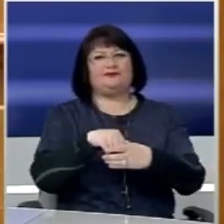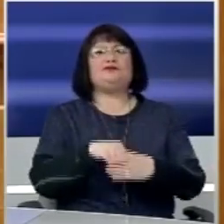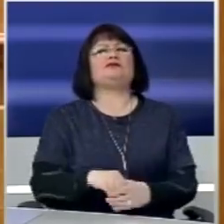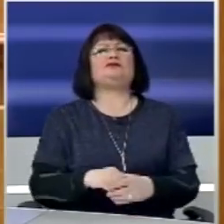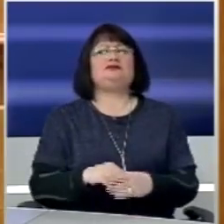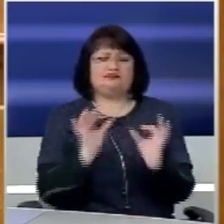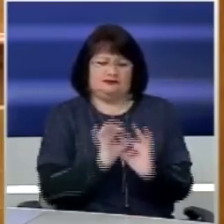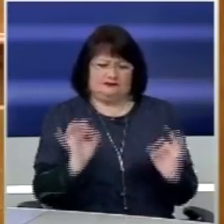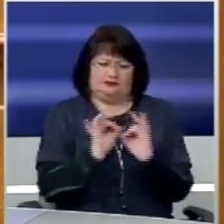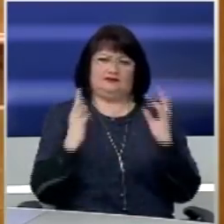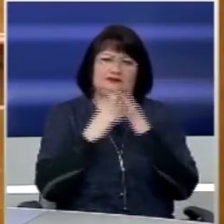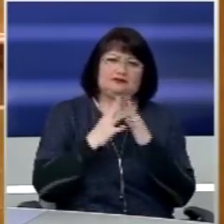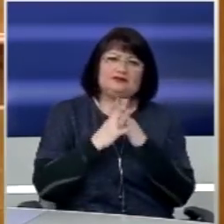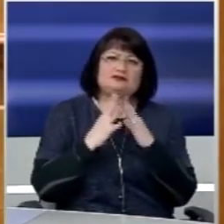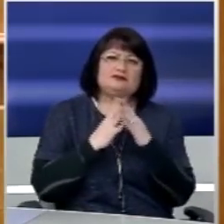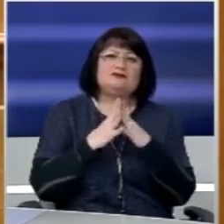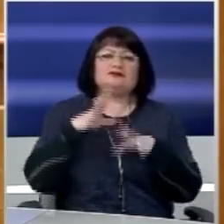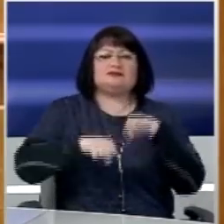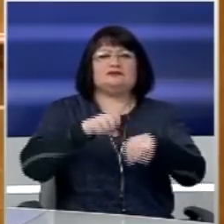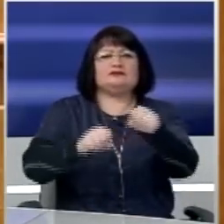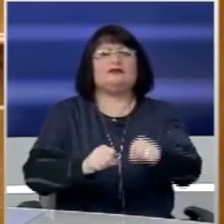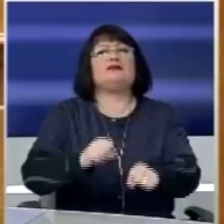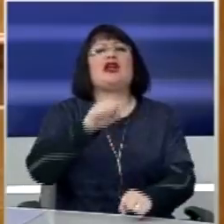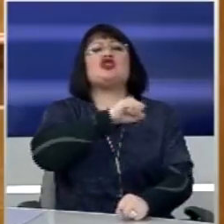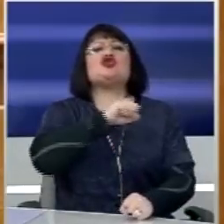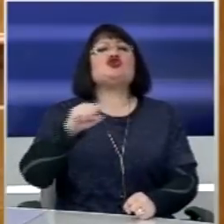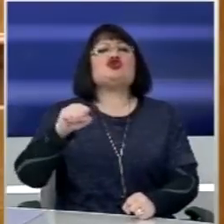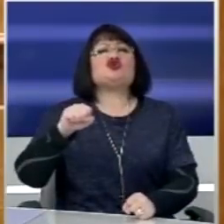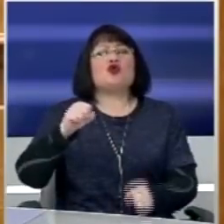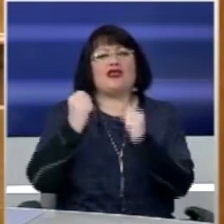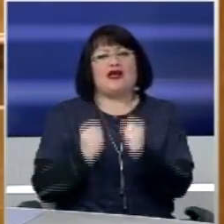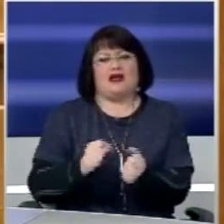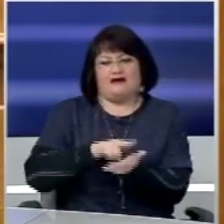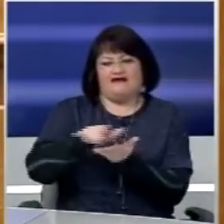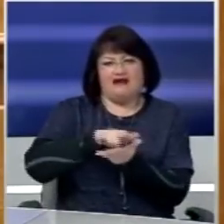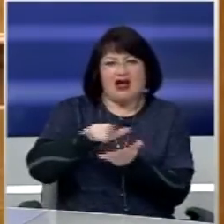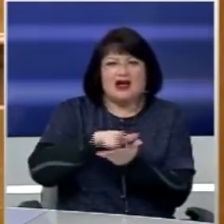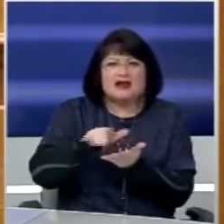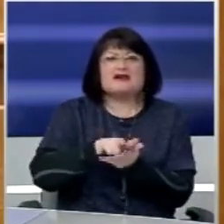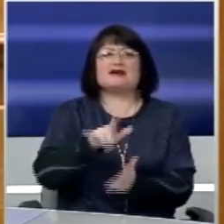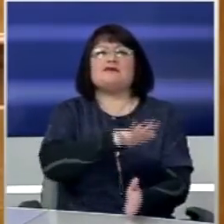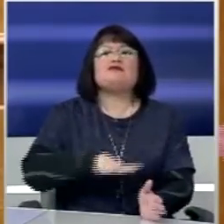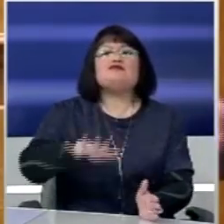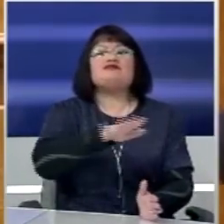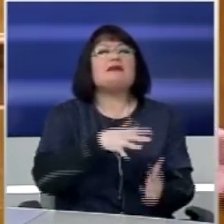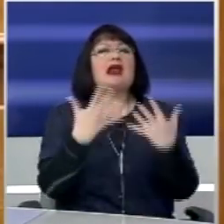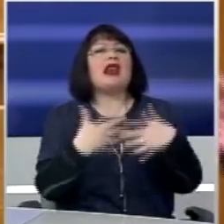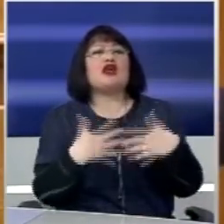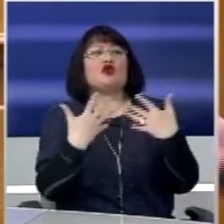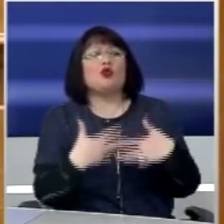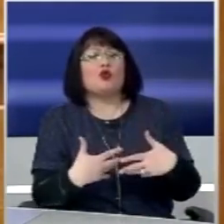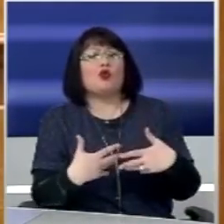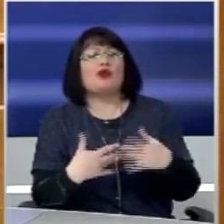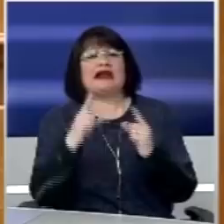σφαγείο. Ακολούθησαν η επέκταση της βάσης της Σούδας, καθώς και εδώ και καιρό λειτουργία όλων των βάσεων, τα οποία επικυρώνει και